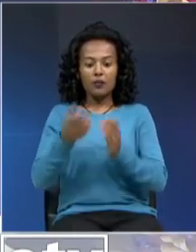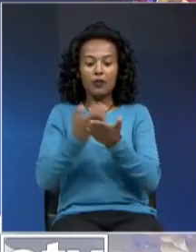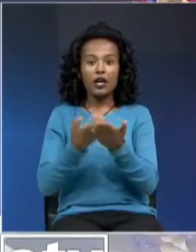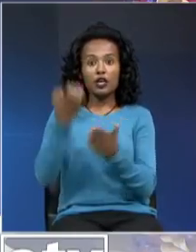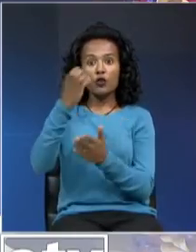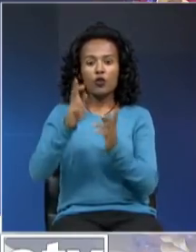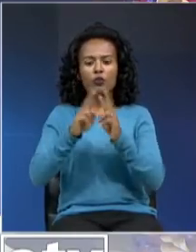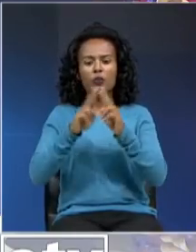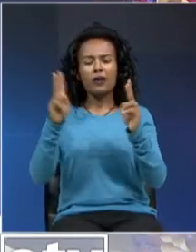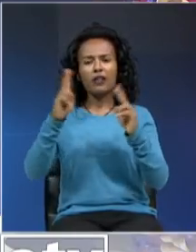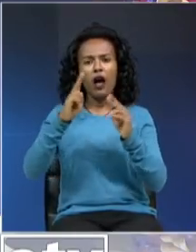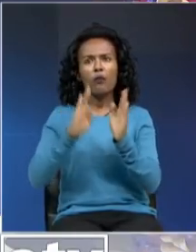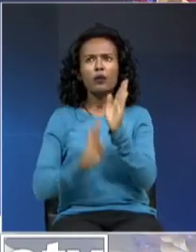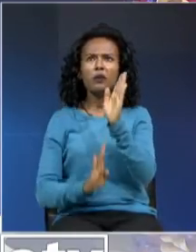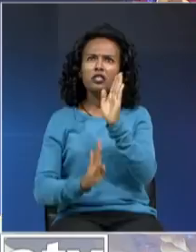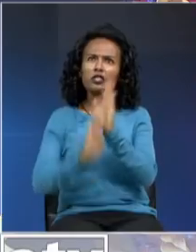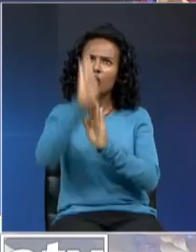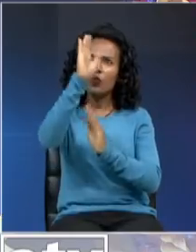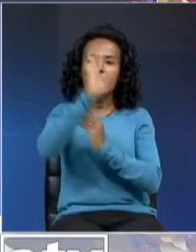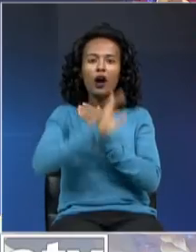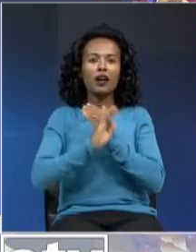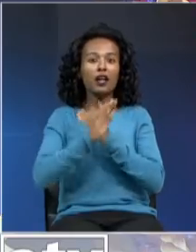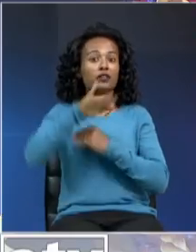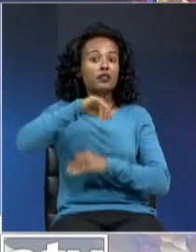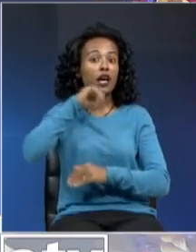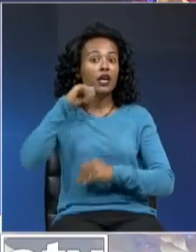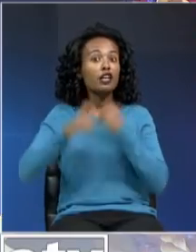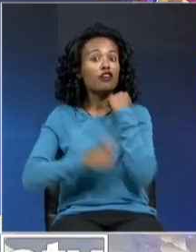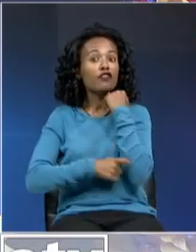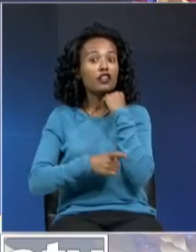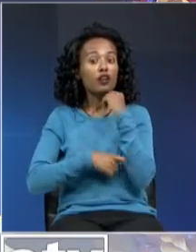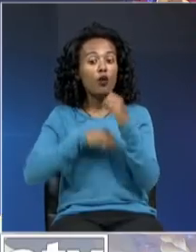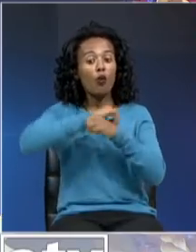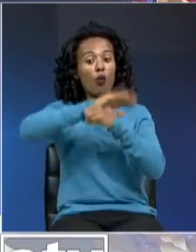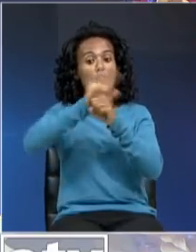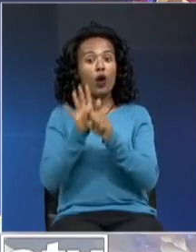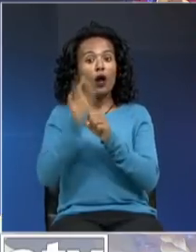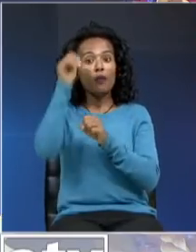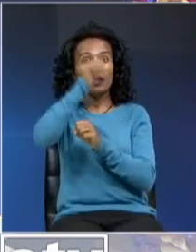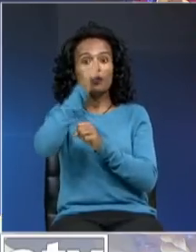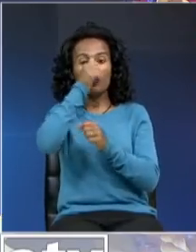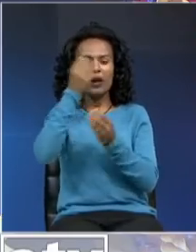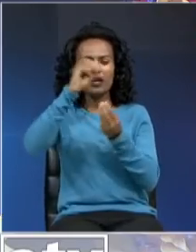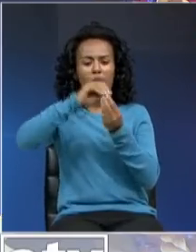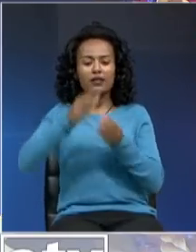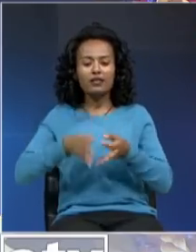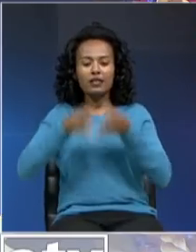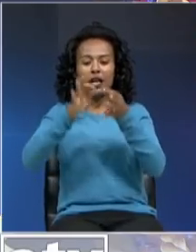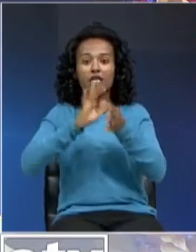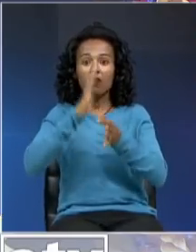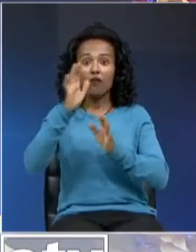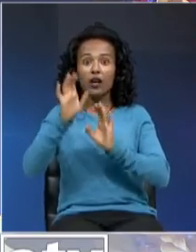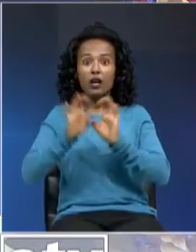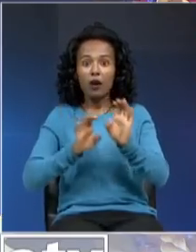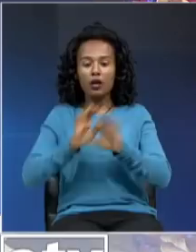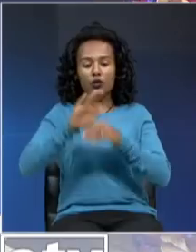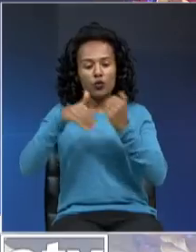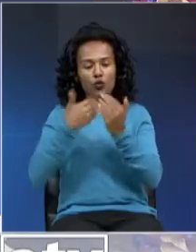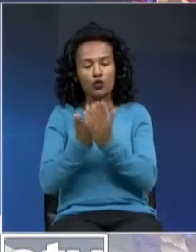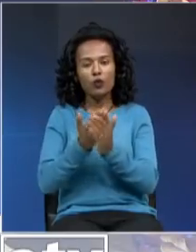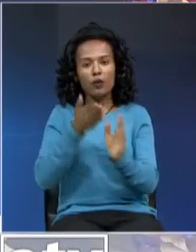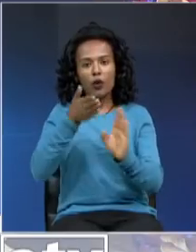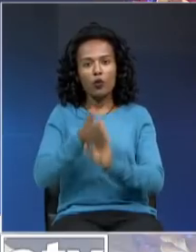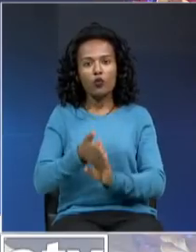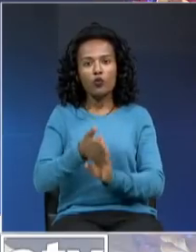በኢኮኖሚ እጅግ በጣም የበለጸጉ ሀገራትን ሳይቀር የፈተነው ኮሮና ቫይረስን በኢትዮጵያ ይባስ እንዳይስፋፋ ለማድረግ ሁሉም የበኩሉን ሚና